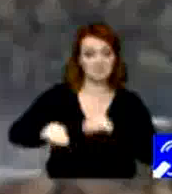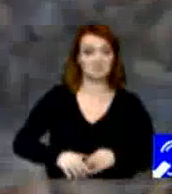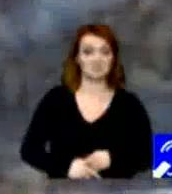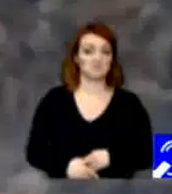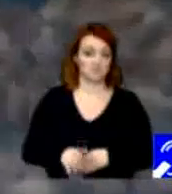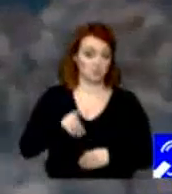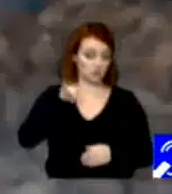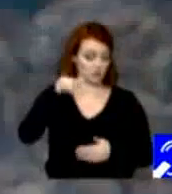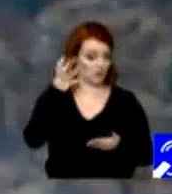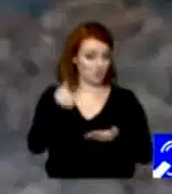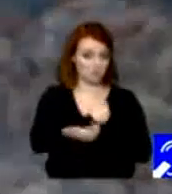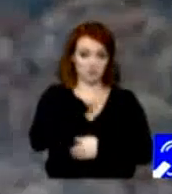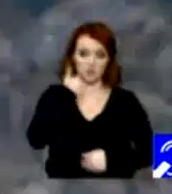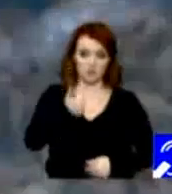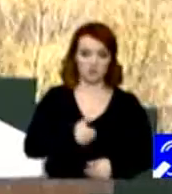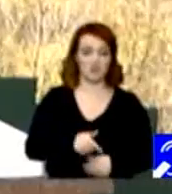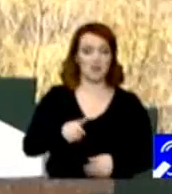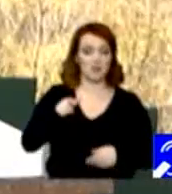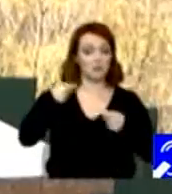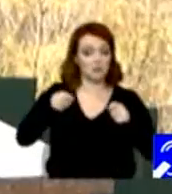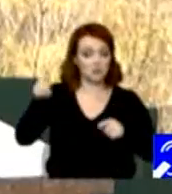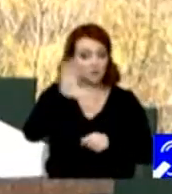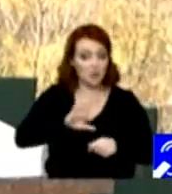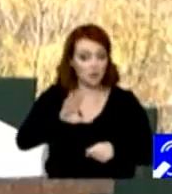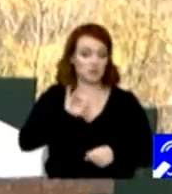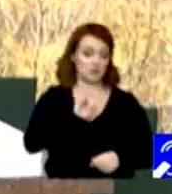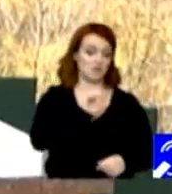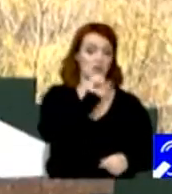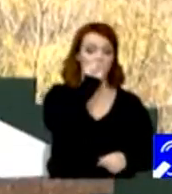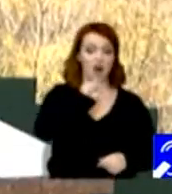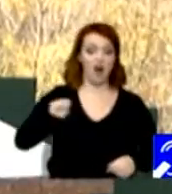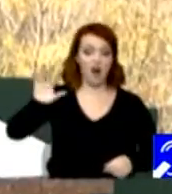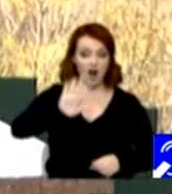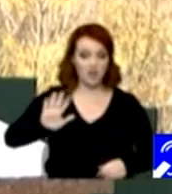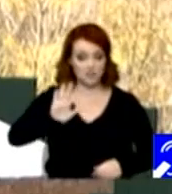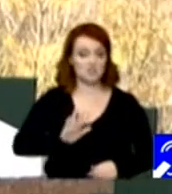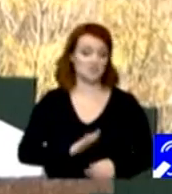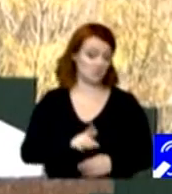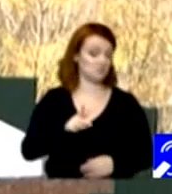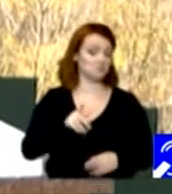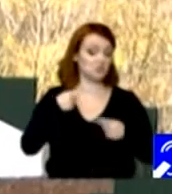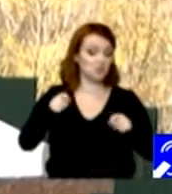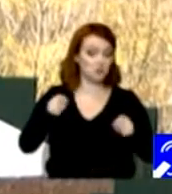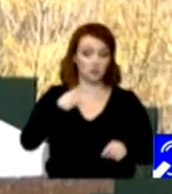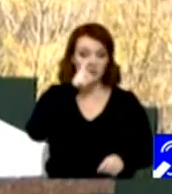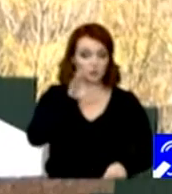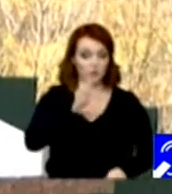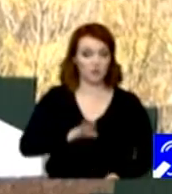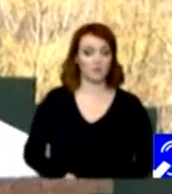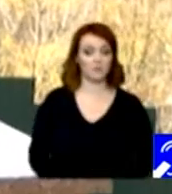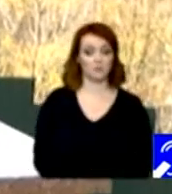consumatorii din Europa si și din Asia în sol si am clar american soi francez furnir și